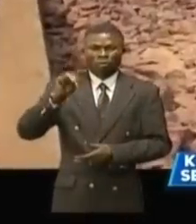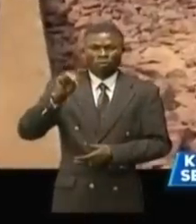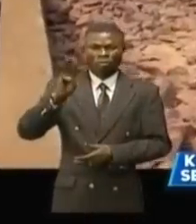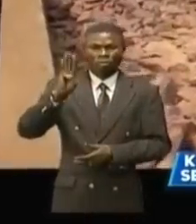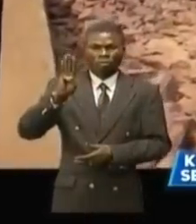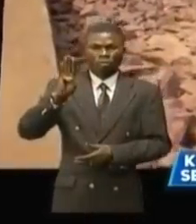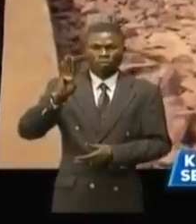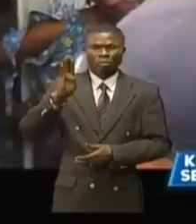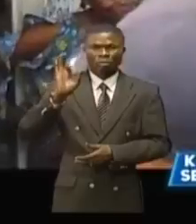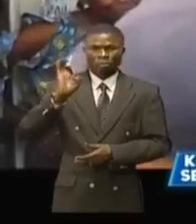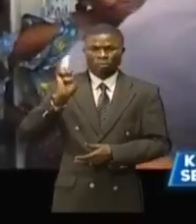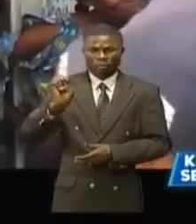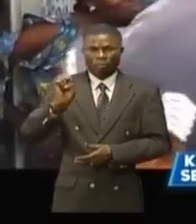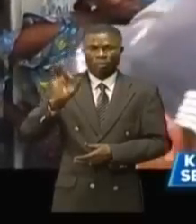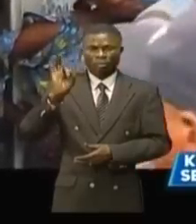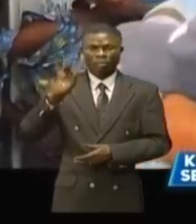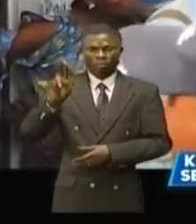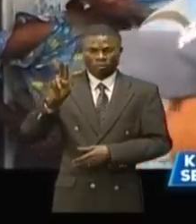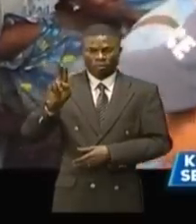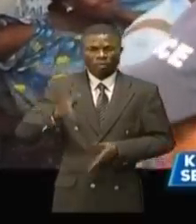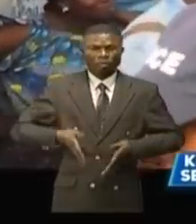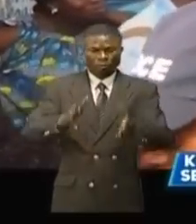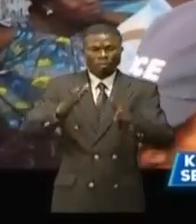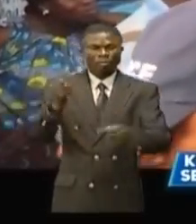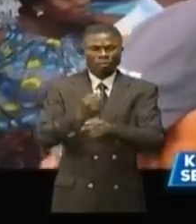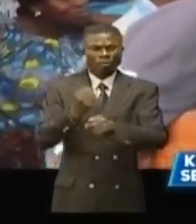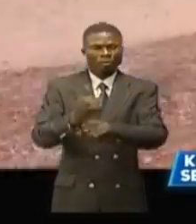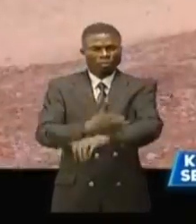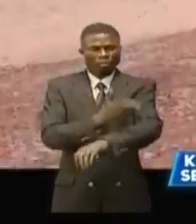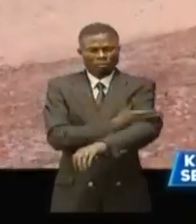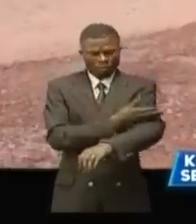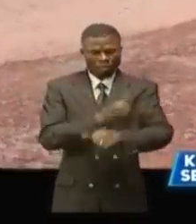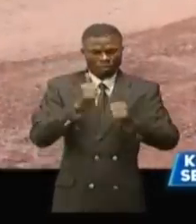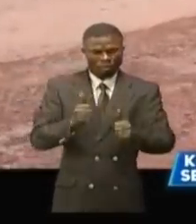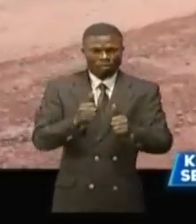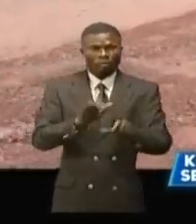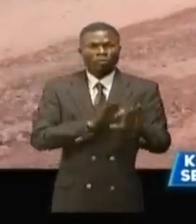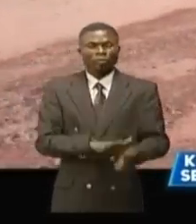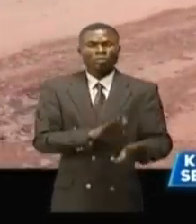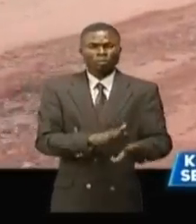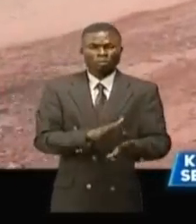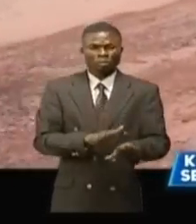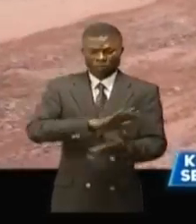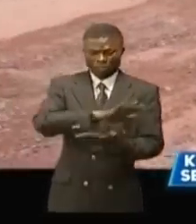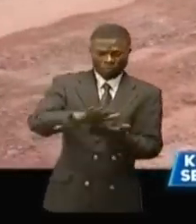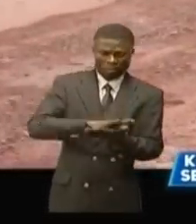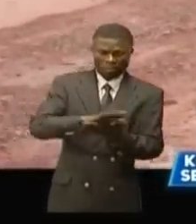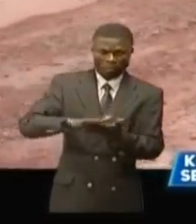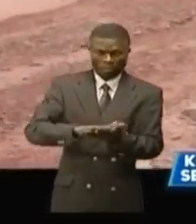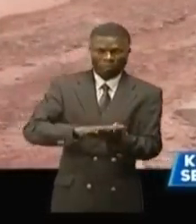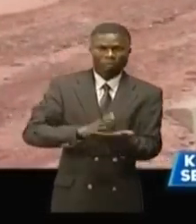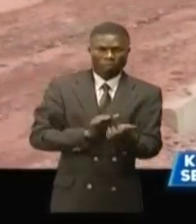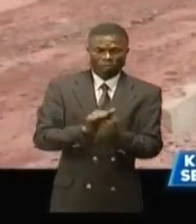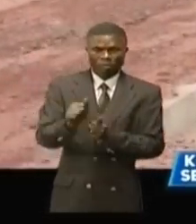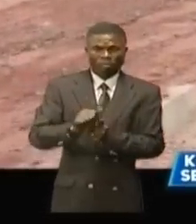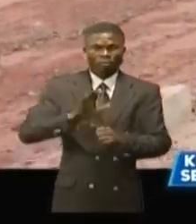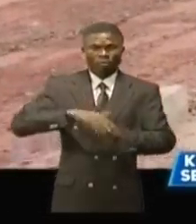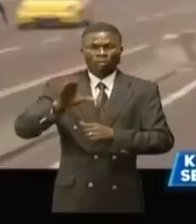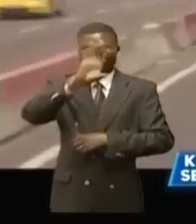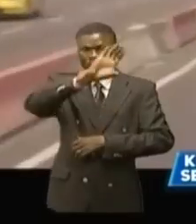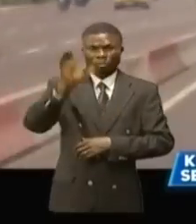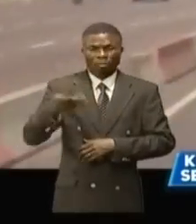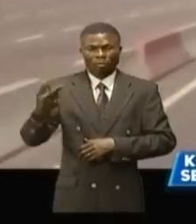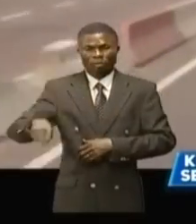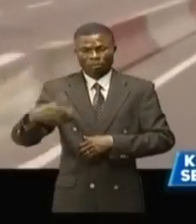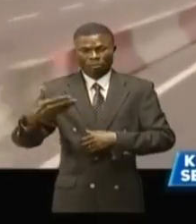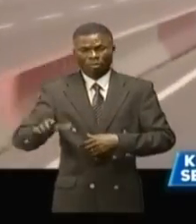différentes avenues ont connu un véritable travail de remblayage en attendant la mise de la couche d'enrobée. Après la commune de Lemba,